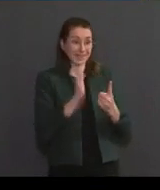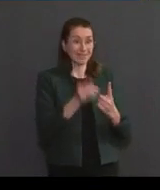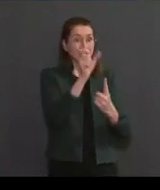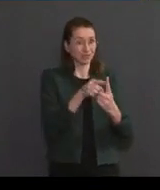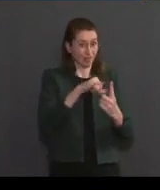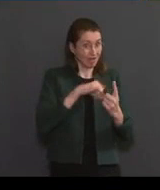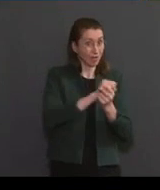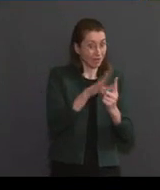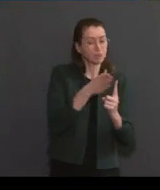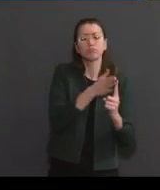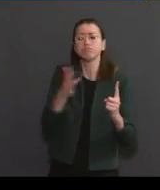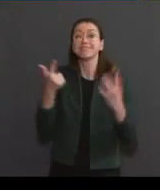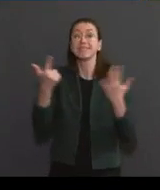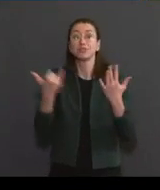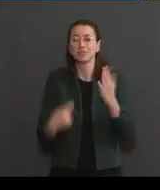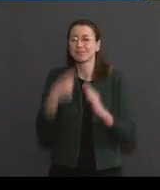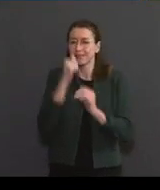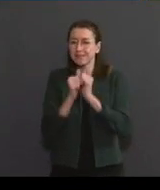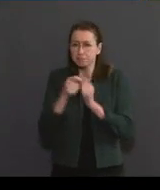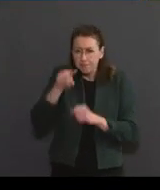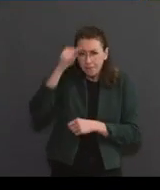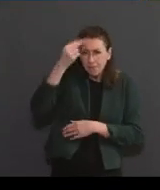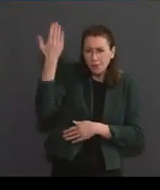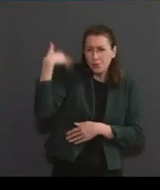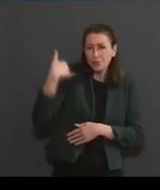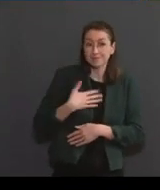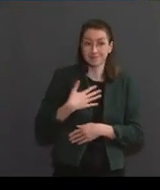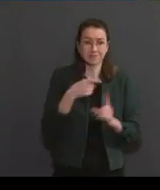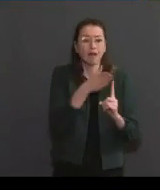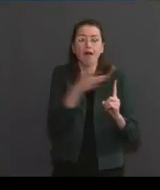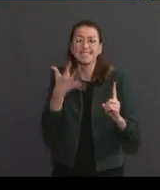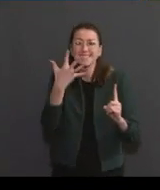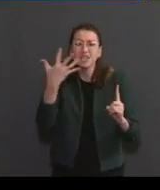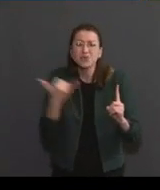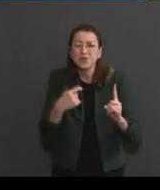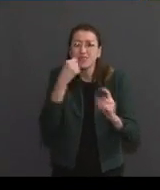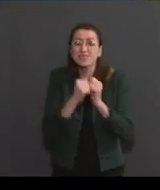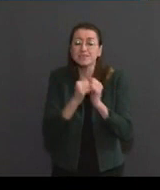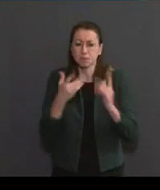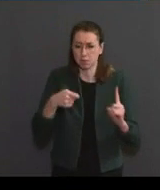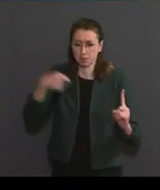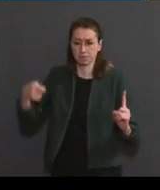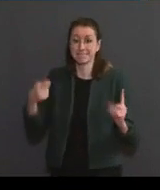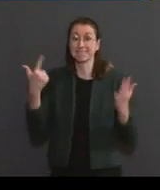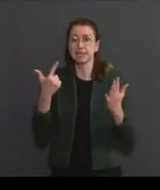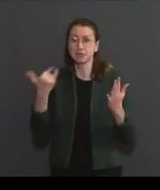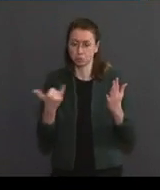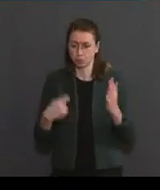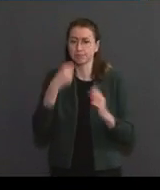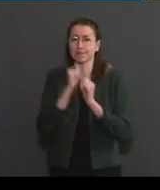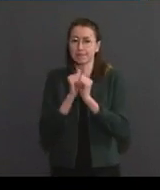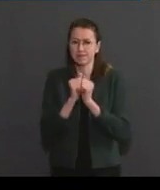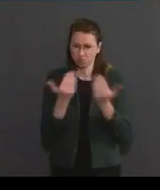n'est pas au 5e jour comme on vous le disait il y a quelque temps. On fait ce test au 7e jour. Pourquoi? Parce qu'effectivement le 7e